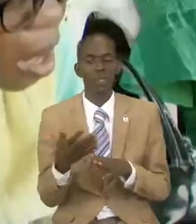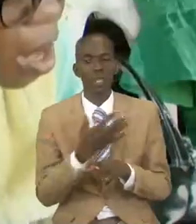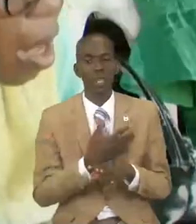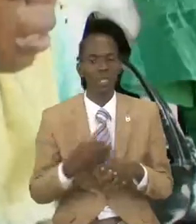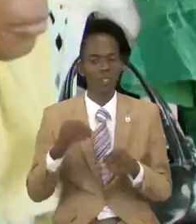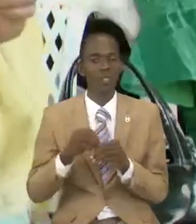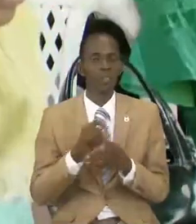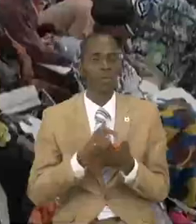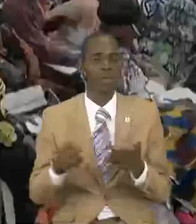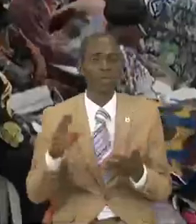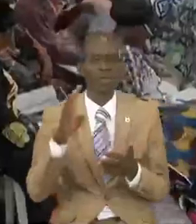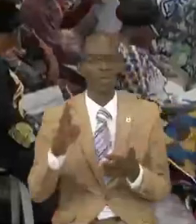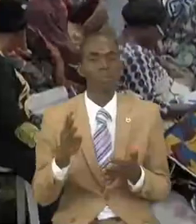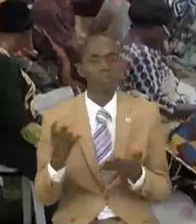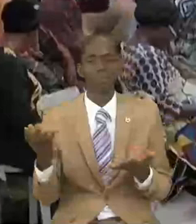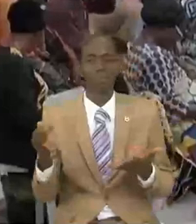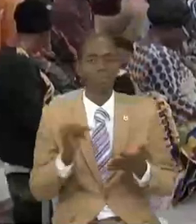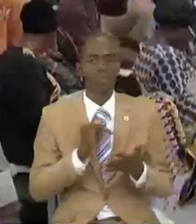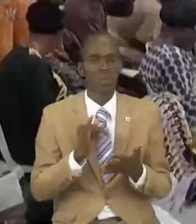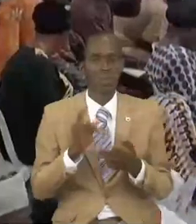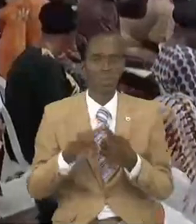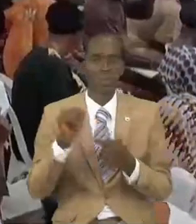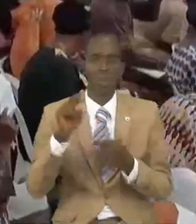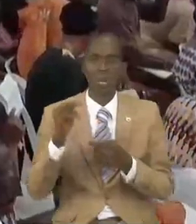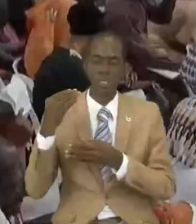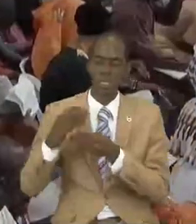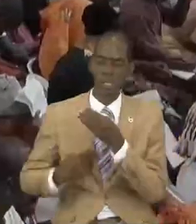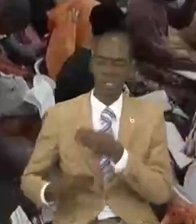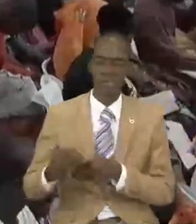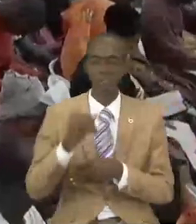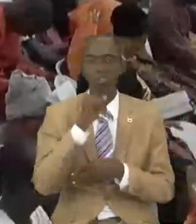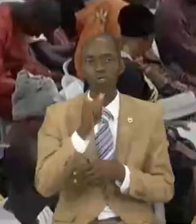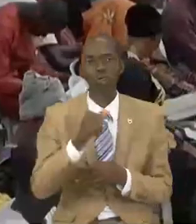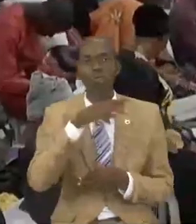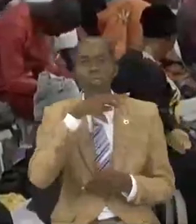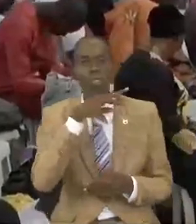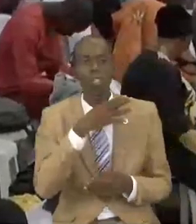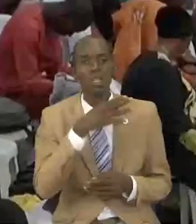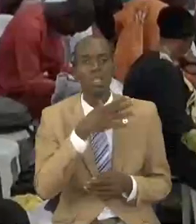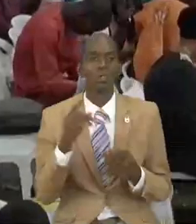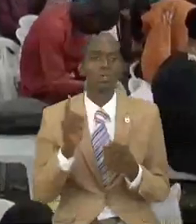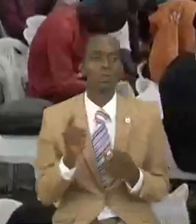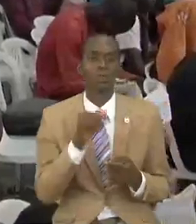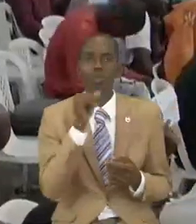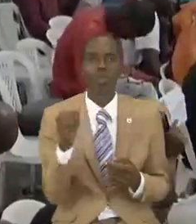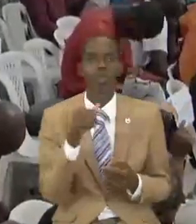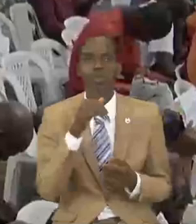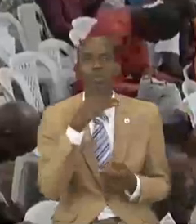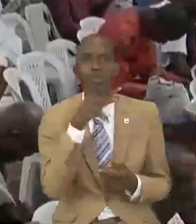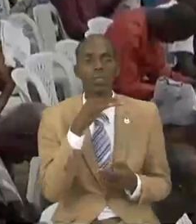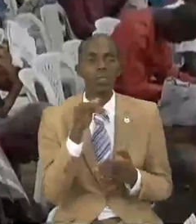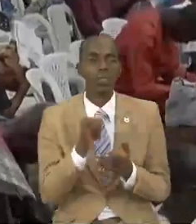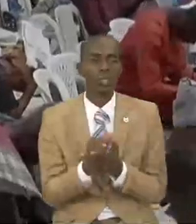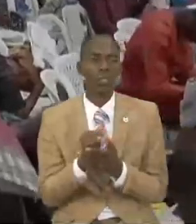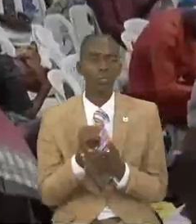4 dit, pour un héritage qui ne se peut ni corrompre, ni souiller, ni